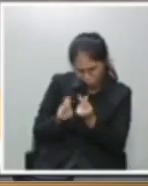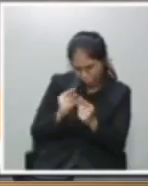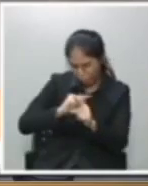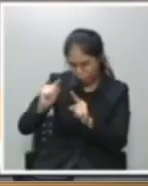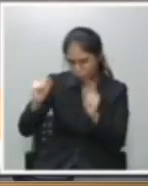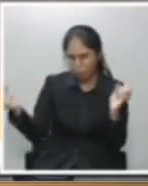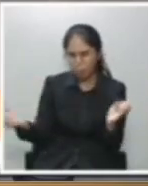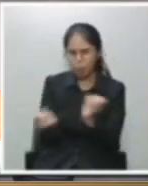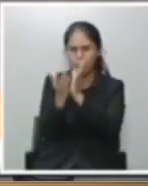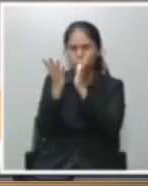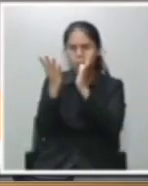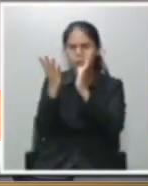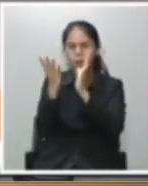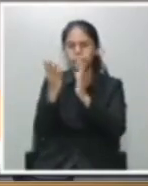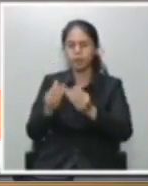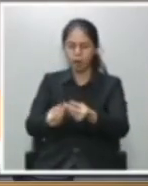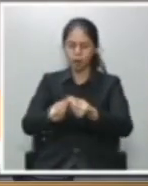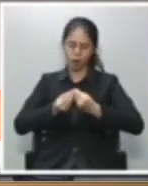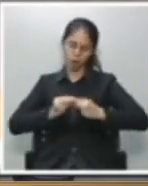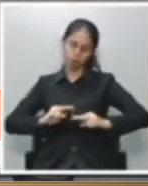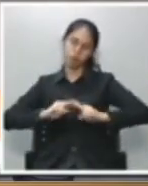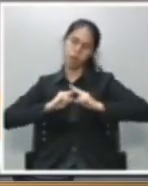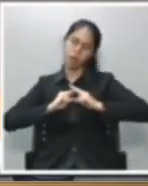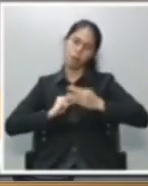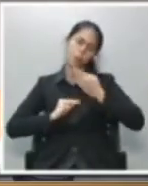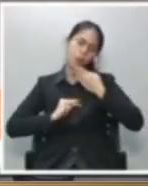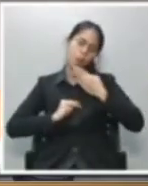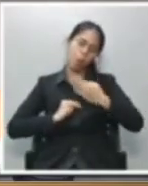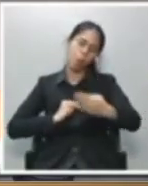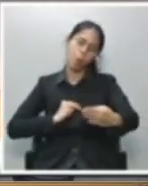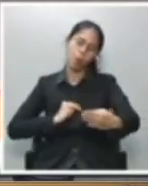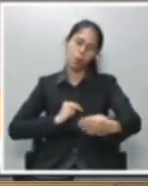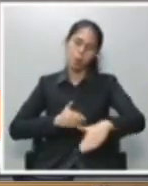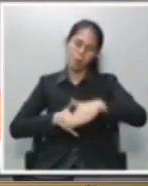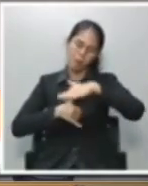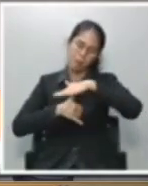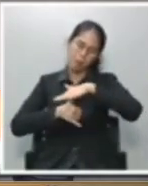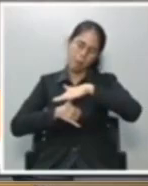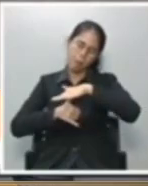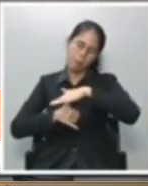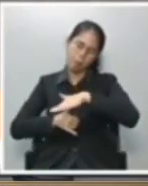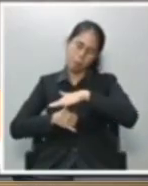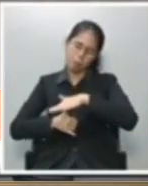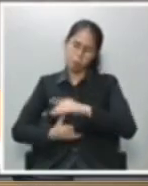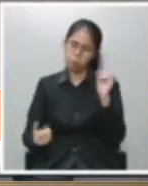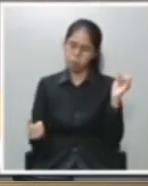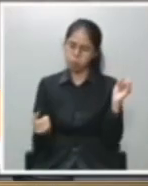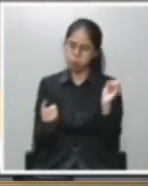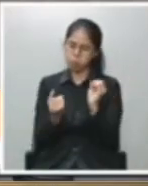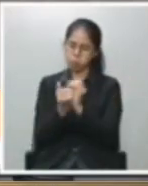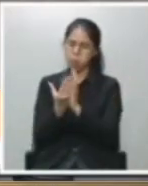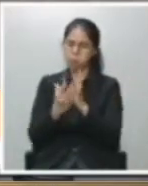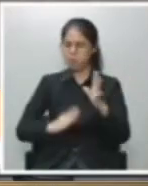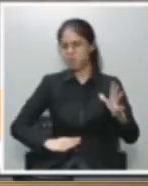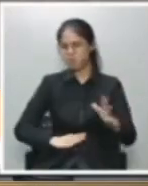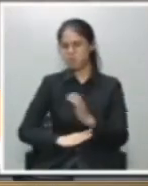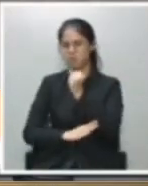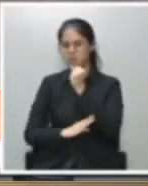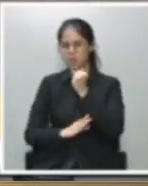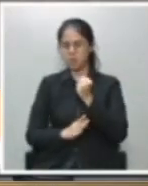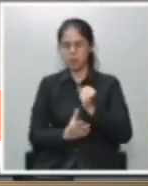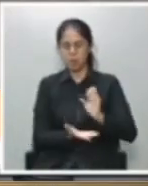เพื่อจะประคับครองตัวเองอยู่เพื่ออะไรครับเขาเรียกว่ากดขี่ทางการเมืองเพื่อสะสมทุนทางเศรษฐกิจ